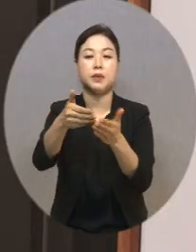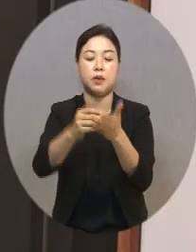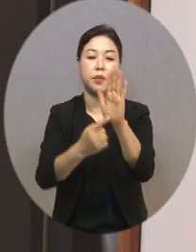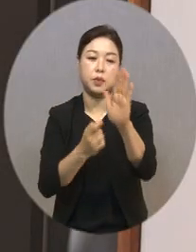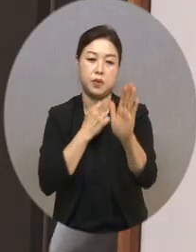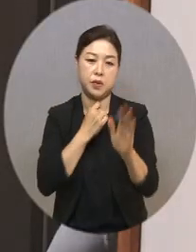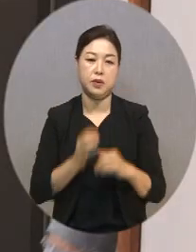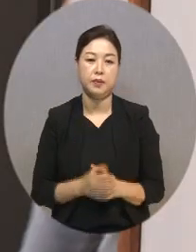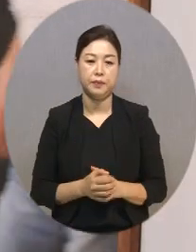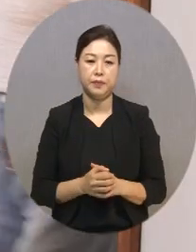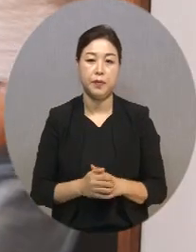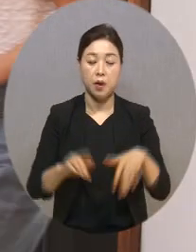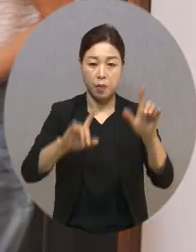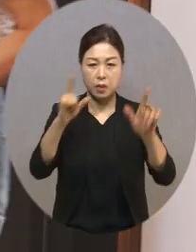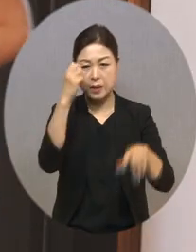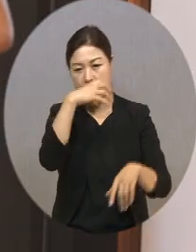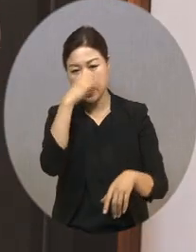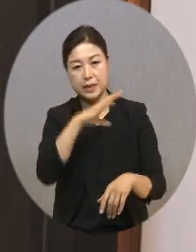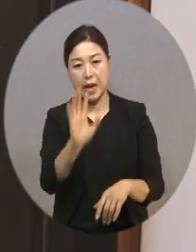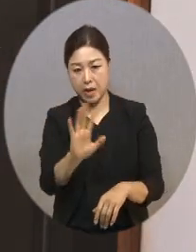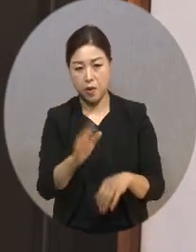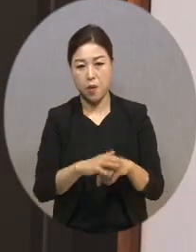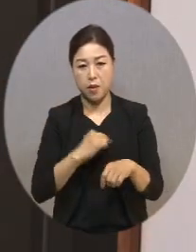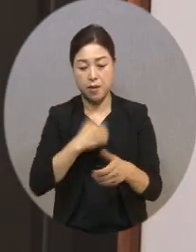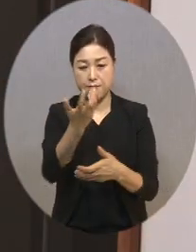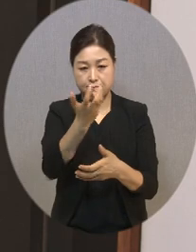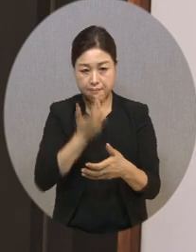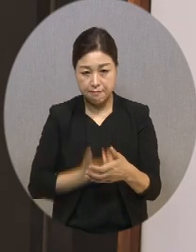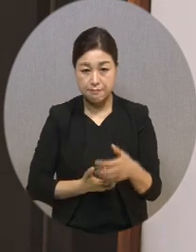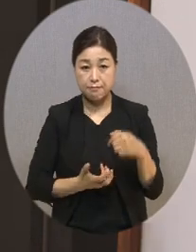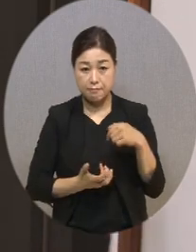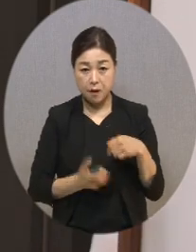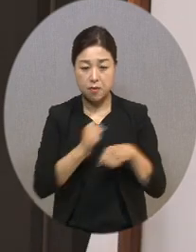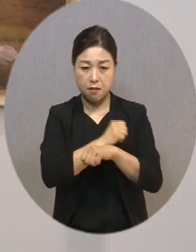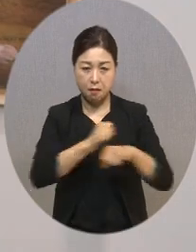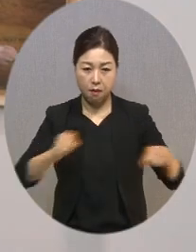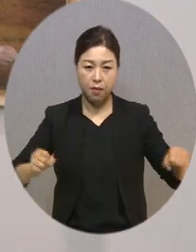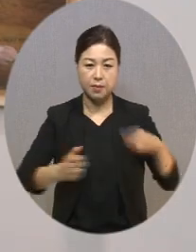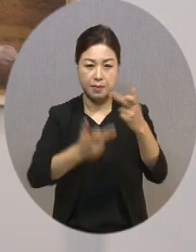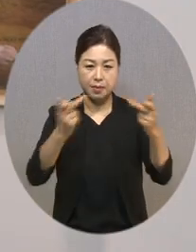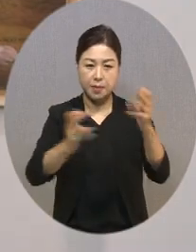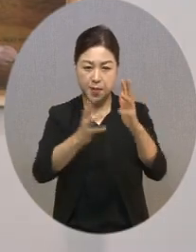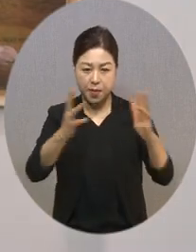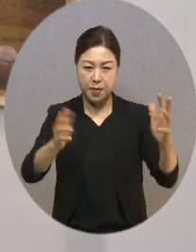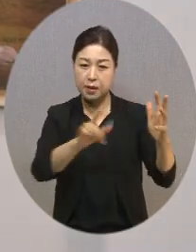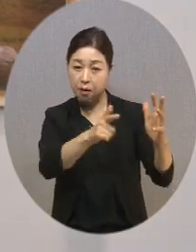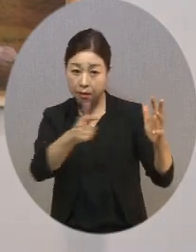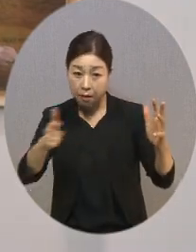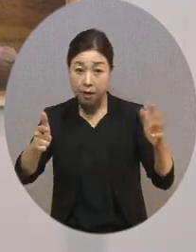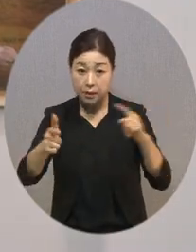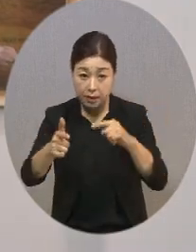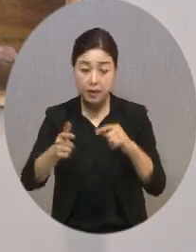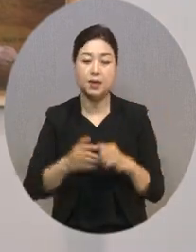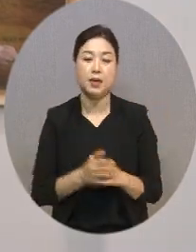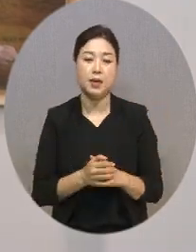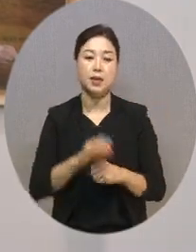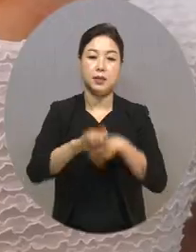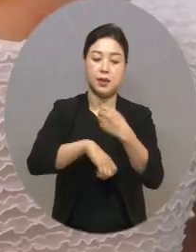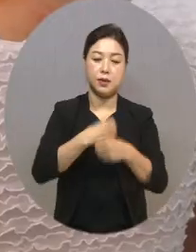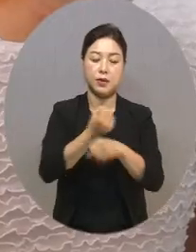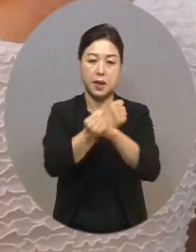풍경을 그냥 지나치지 않고 내 안에 담으면 더 넓은 자연이 우리에게 혼자만의